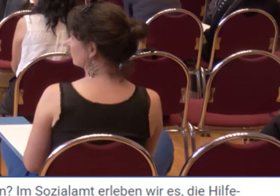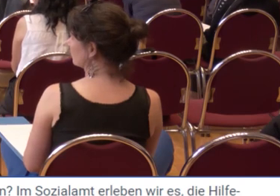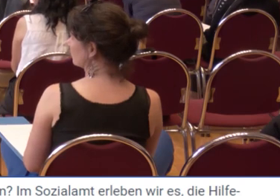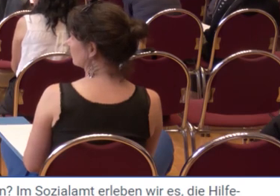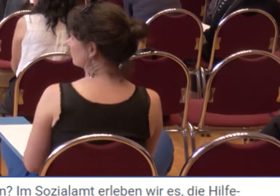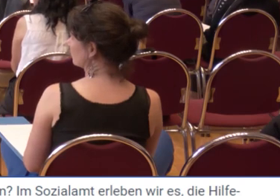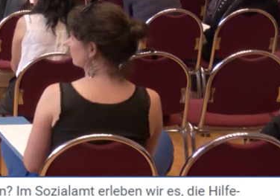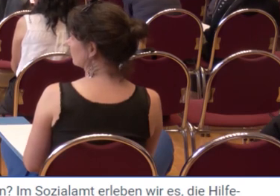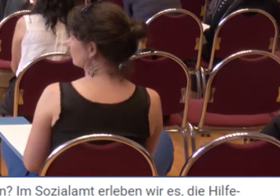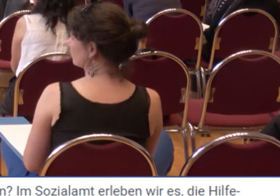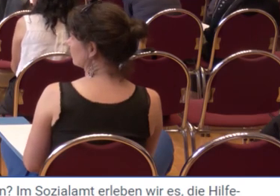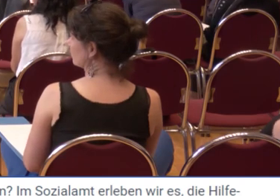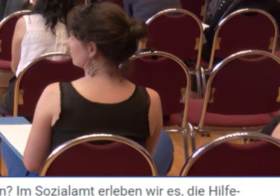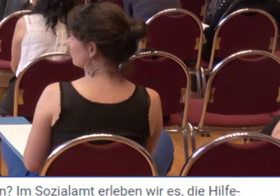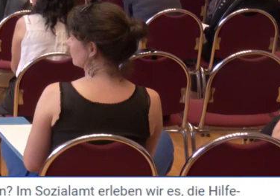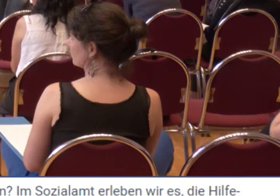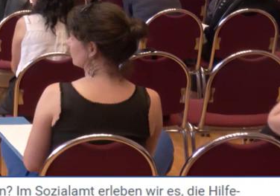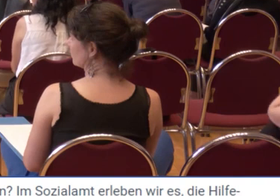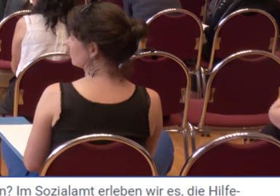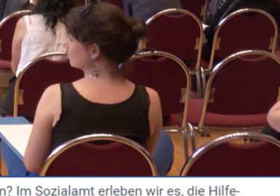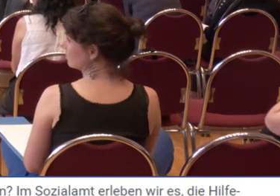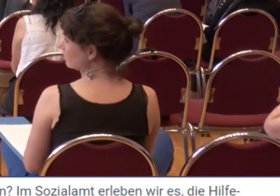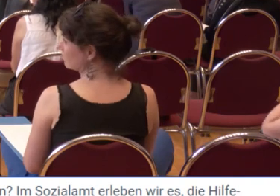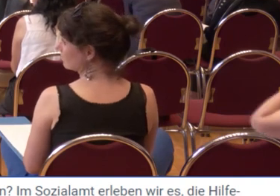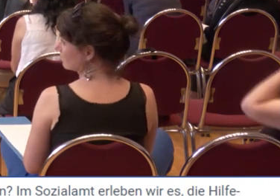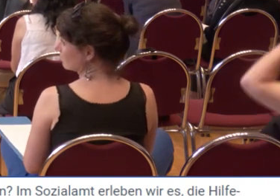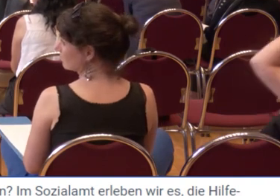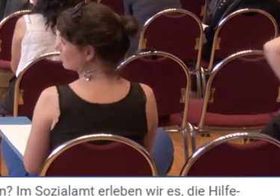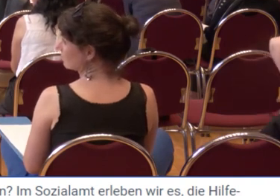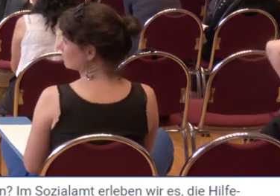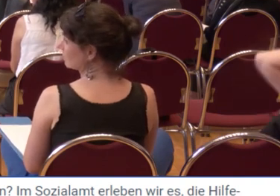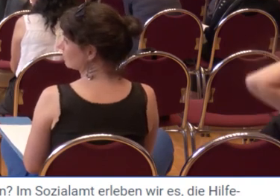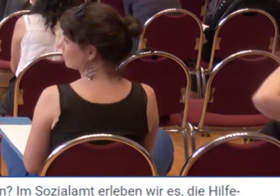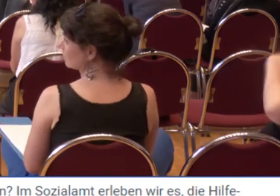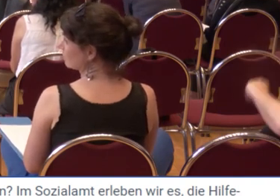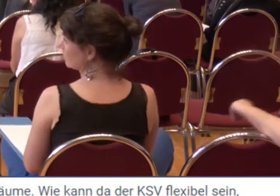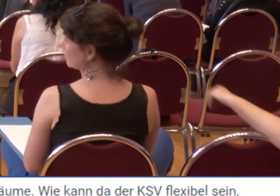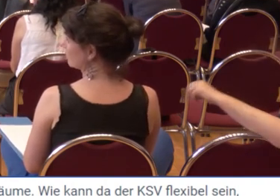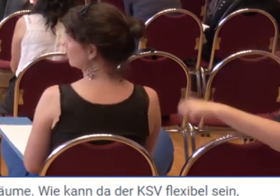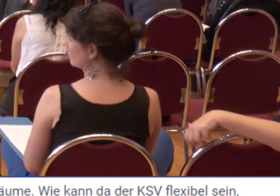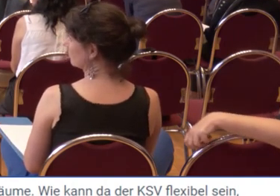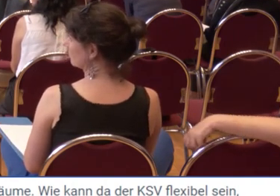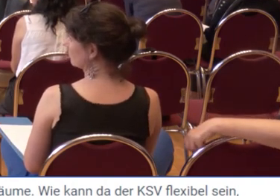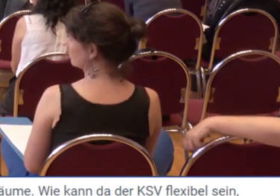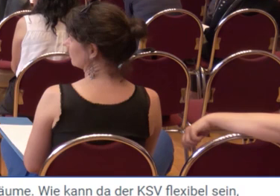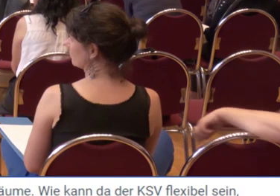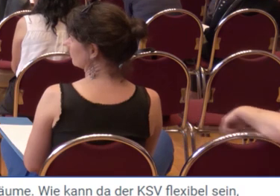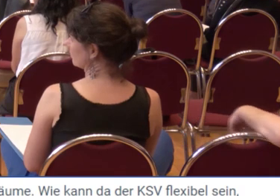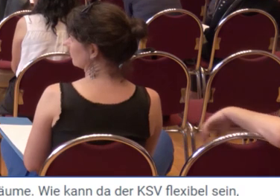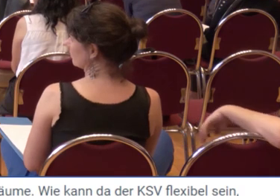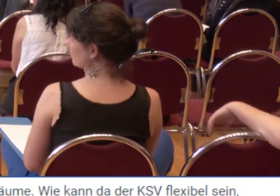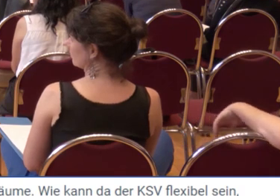da muss ich auch ein Bericht schreiben dann passen die hefeplan Zeiträume nicht wieder übereinander dann sagen natürlich dieser also diese zahlarbeiterinnen das